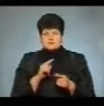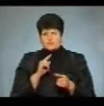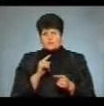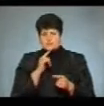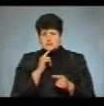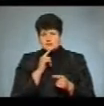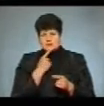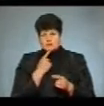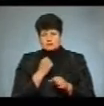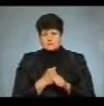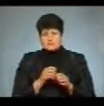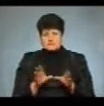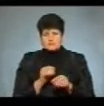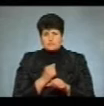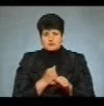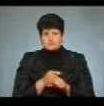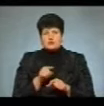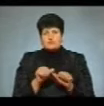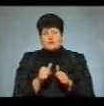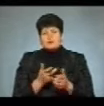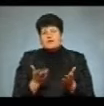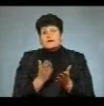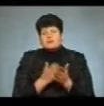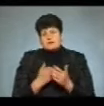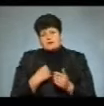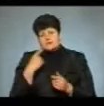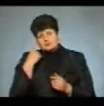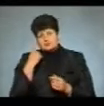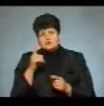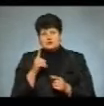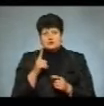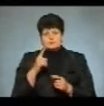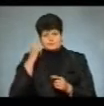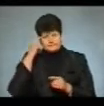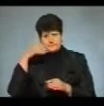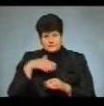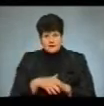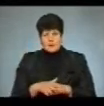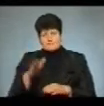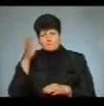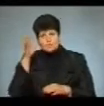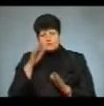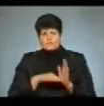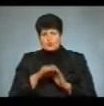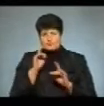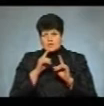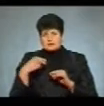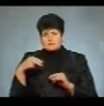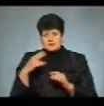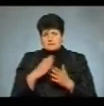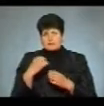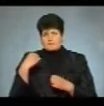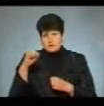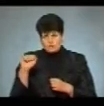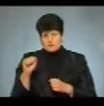співпрацювати з Верховною Радою в тому форматі, в якому вона є, але я думаю, що тверезість і мудрість Верховної Ради президента має перемогти,